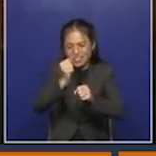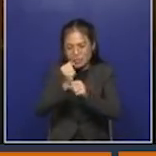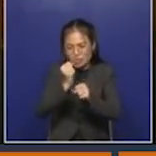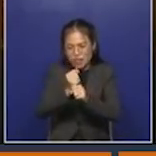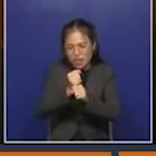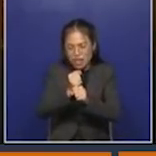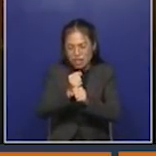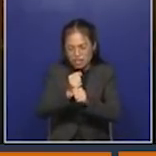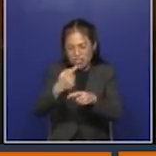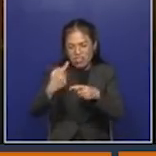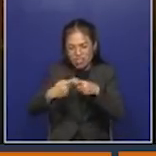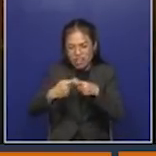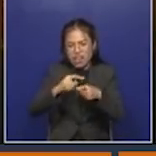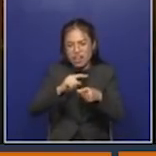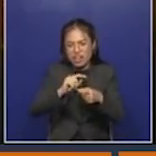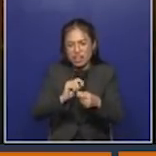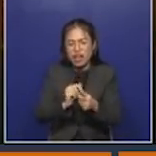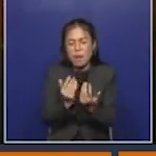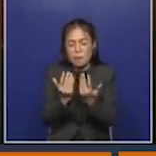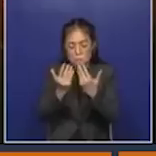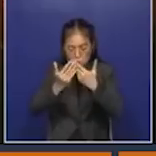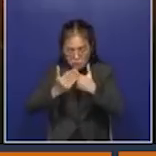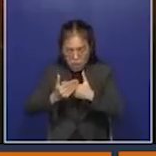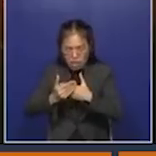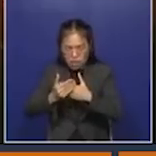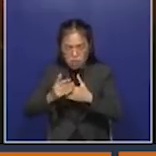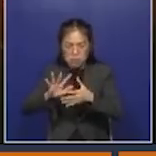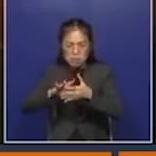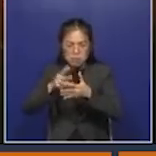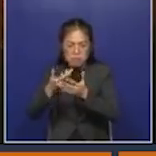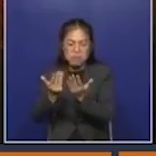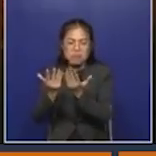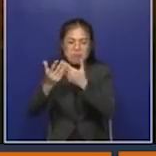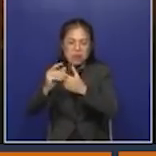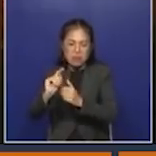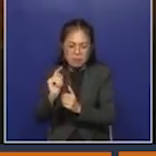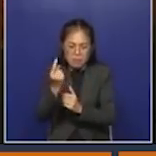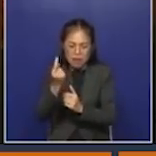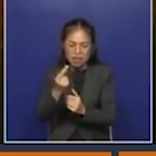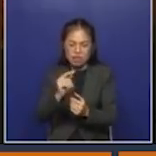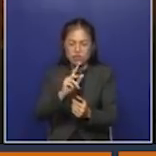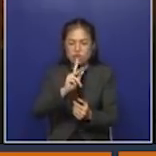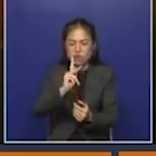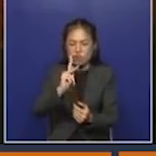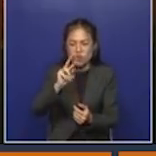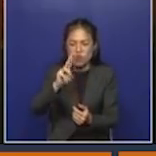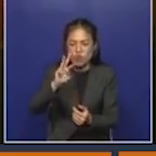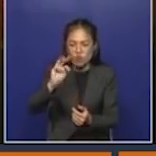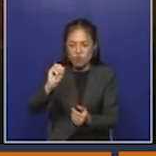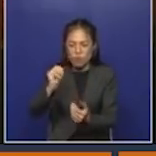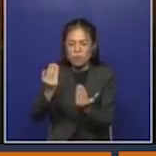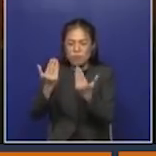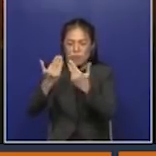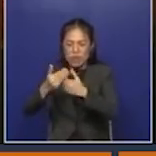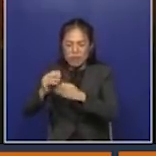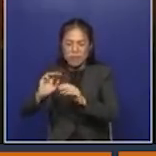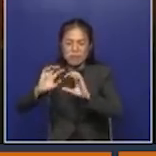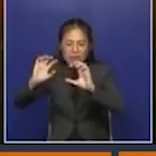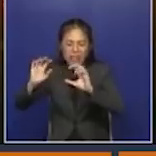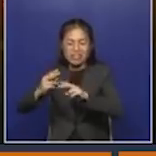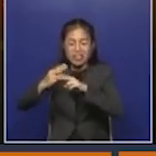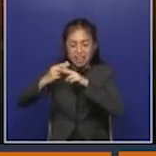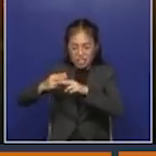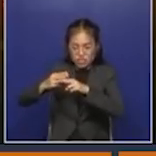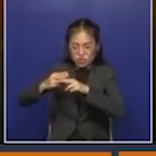ออกมาได้ดีที่สุดนะคะทางที่ดีนี่เราควรที่จะแปรรูปให้กรมท่าอากาศยานนั้นไปเป็นรัฐวิสาหกิจหรือ